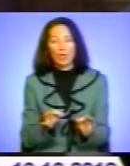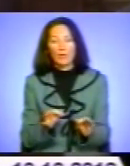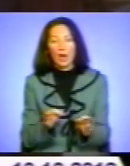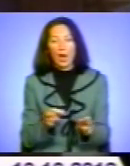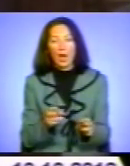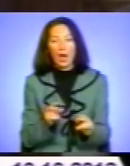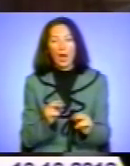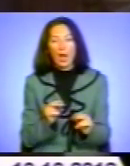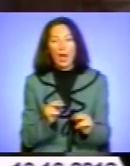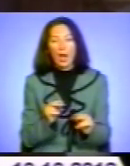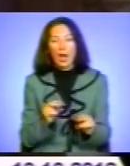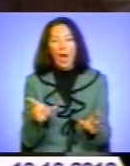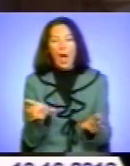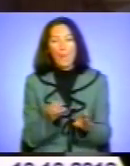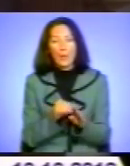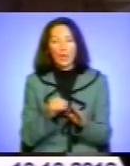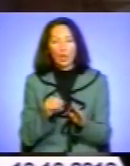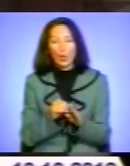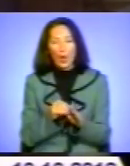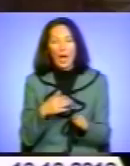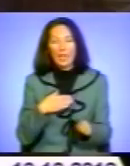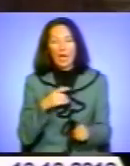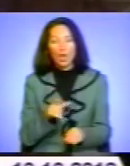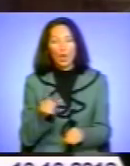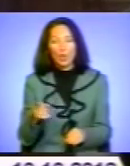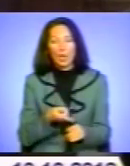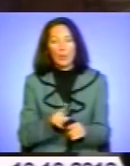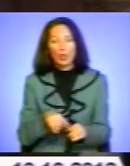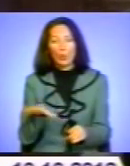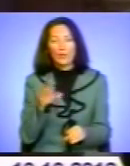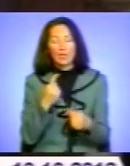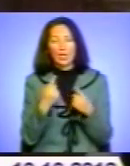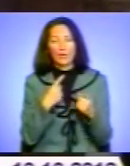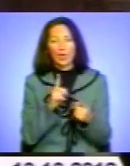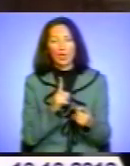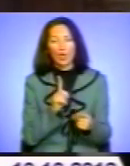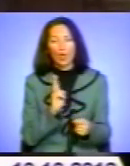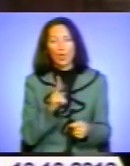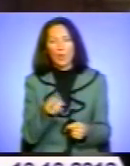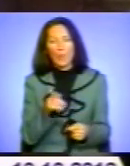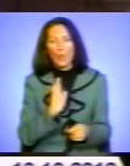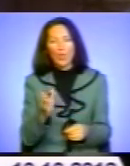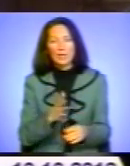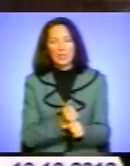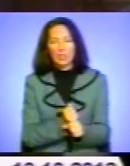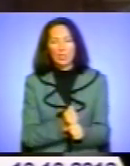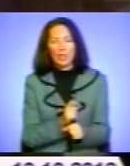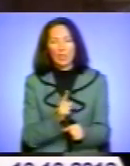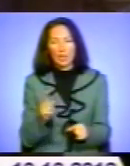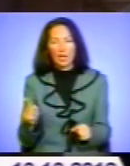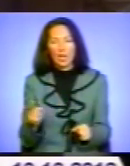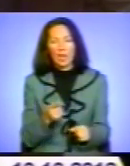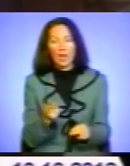партнера наших людей. Поэтому все разговоры о том, что кто-то там будет сокращать там, и так далее,